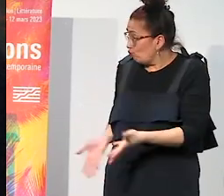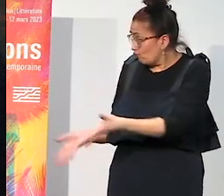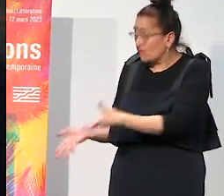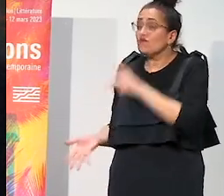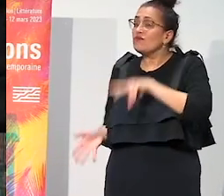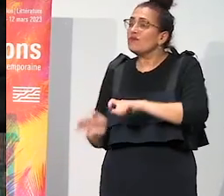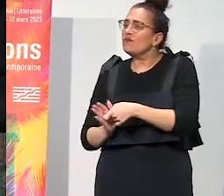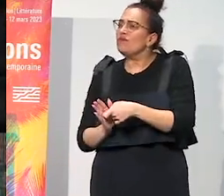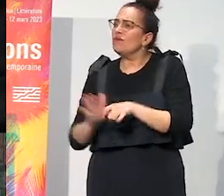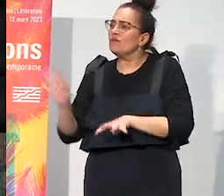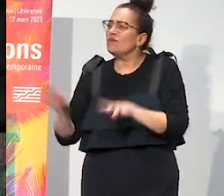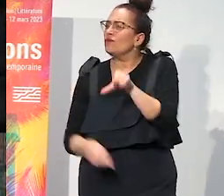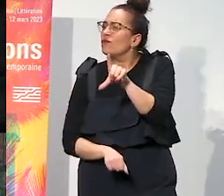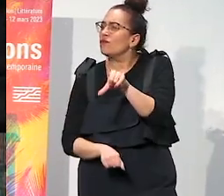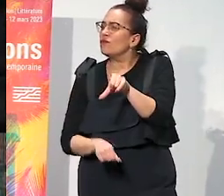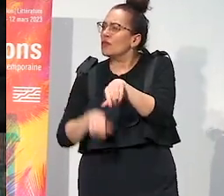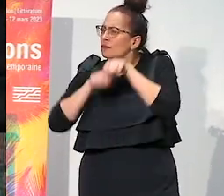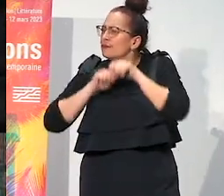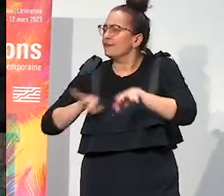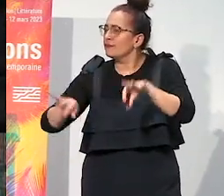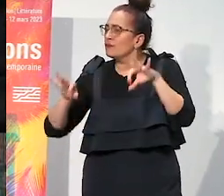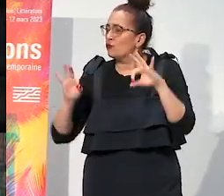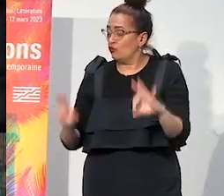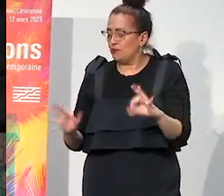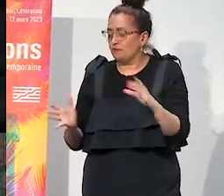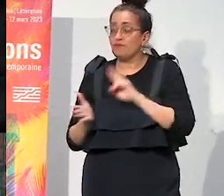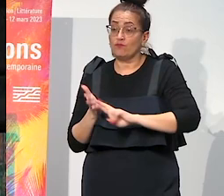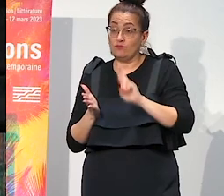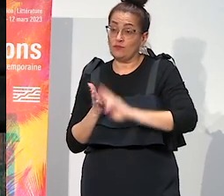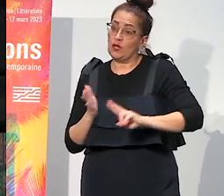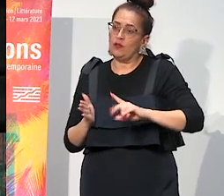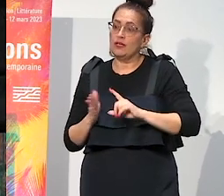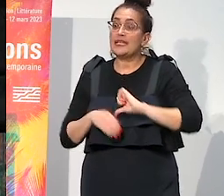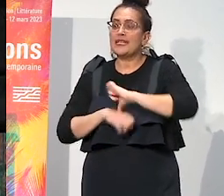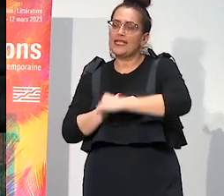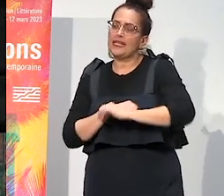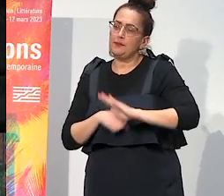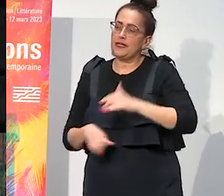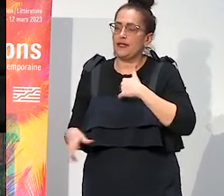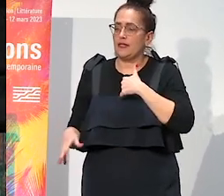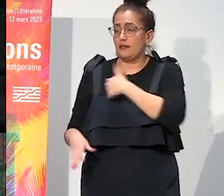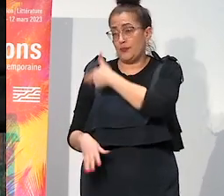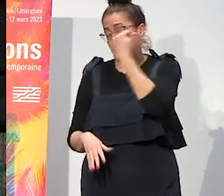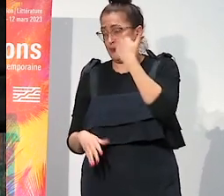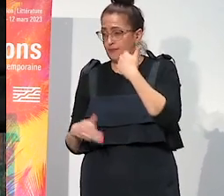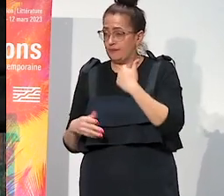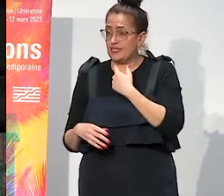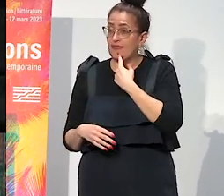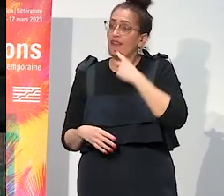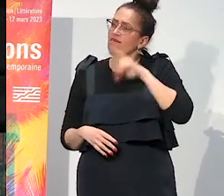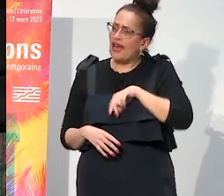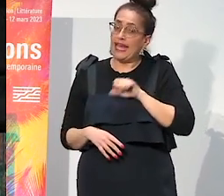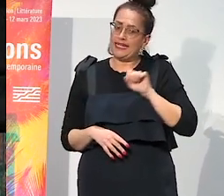qui est de 92, je crois. Et c'est un roman noir. Et Hélène Zahavi, d'abord,